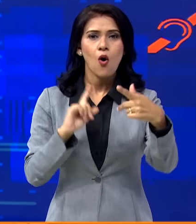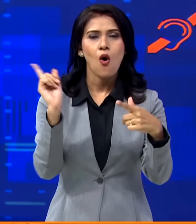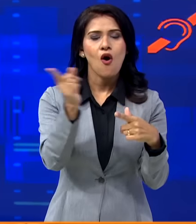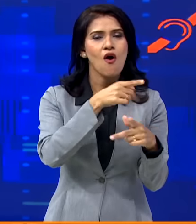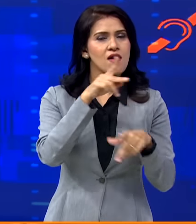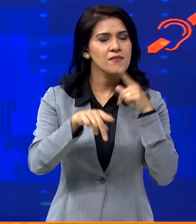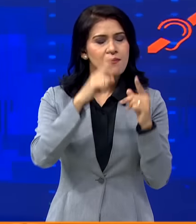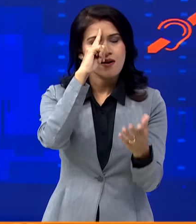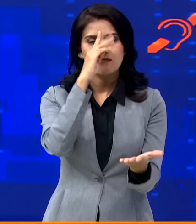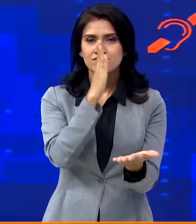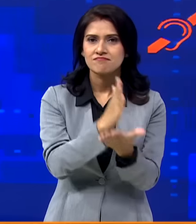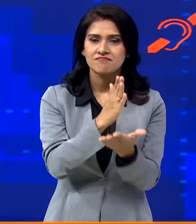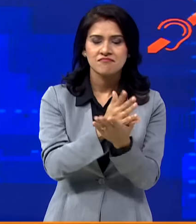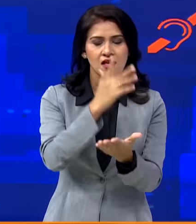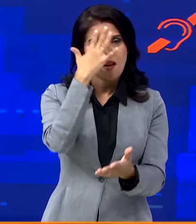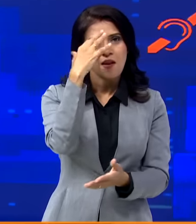याद